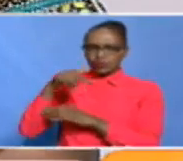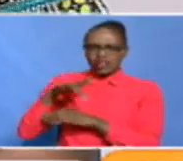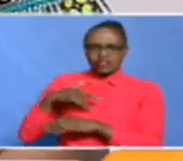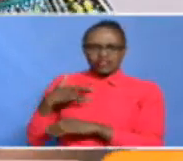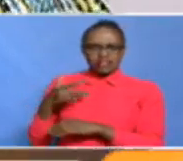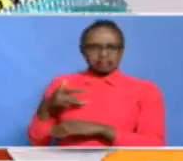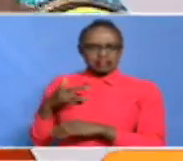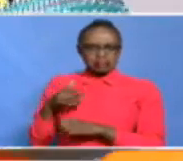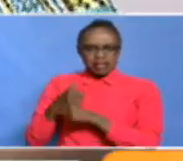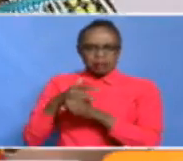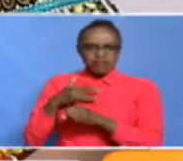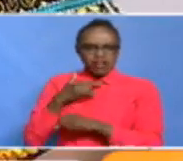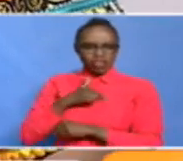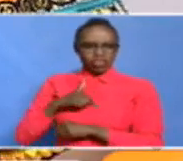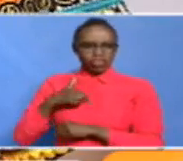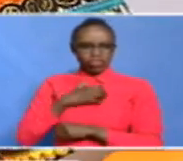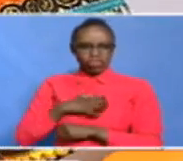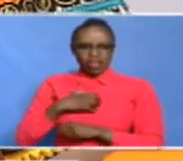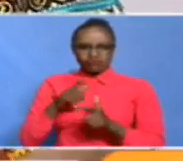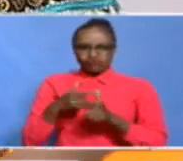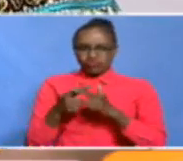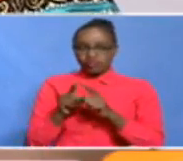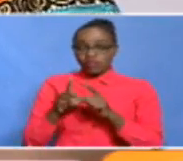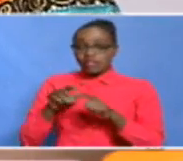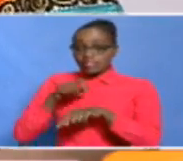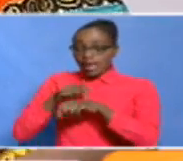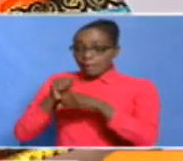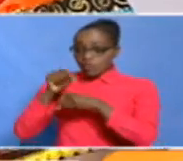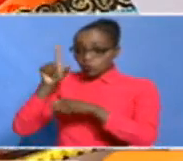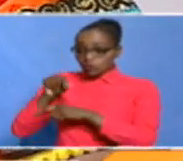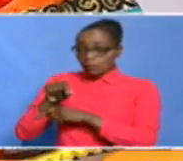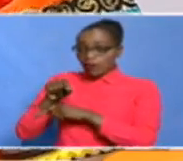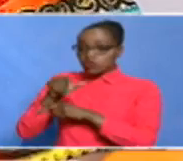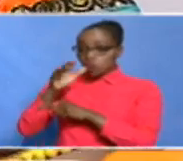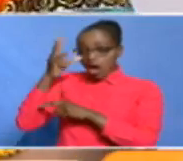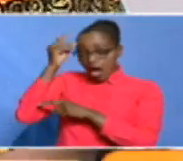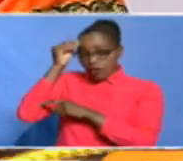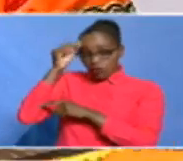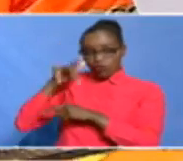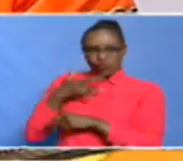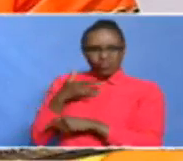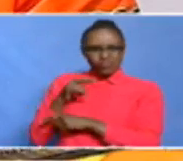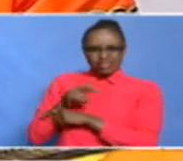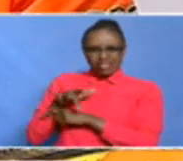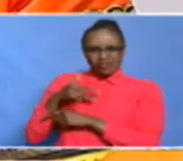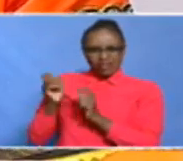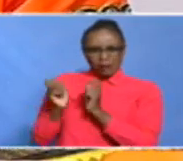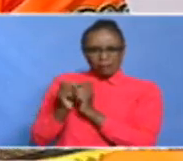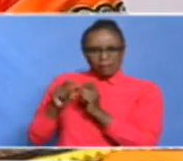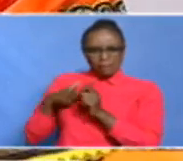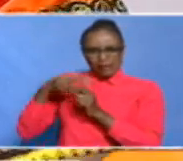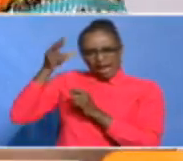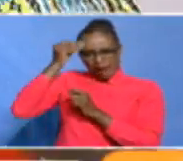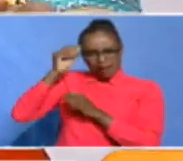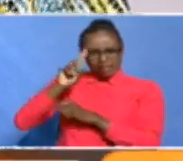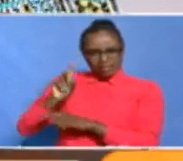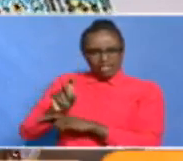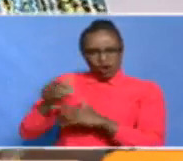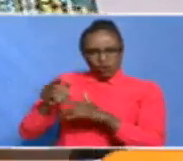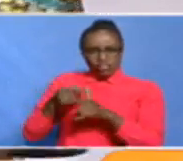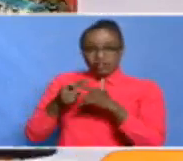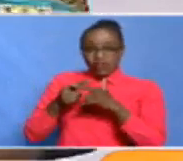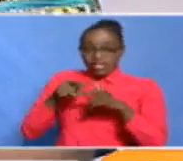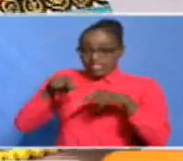ameniudhi. Lakini akikupuuza katika hilo, unaona ile elimu yako wewe tayari unaanza kuhisi ama na una uchungu kwa sababu mimi nasoma. Lakini yeye